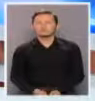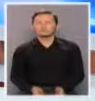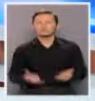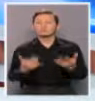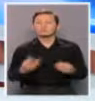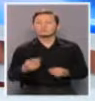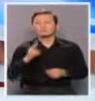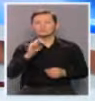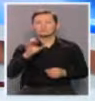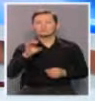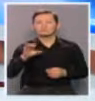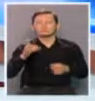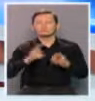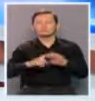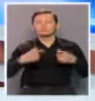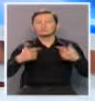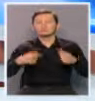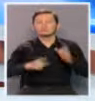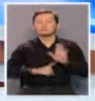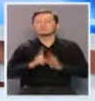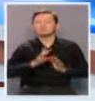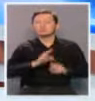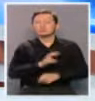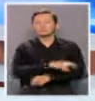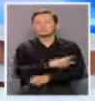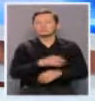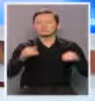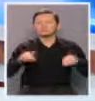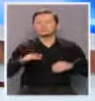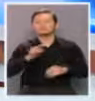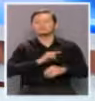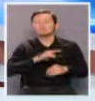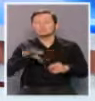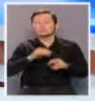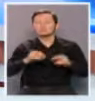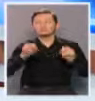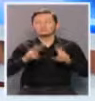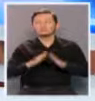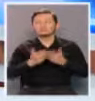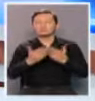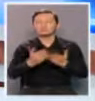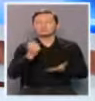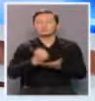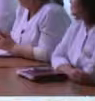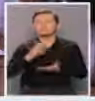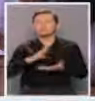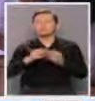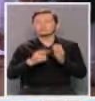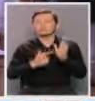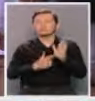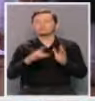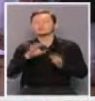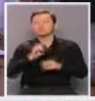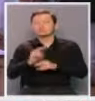Бүгін қазтест жүйесі бойынша тестеуден өткен медицина колледжінің қызметкерлеріне арнайы сертификат табысталды. Осылайша 7 оқытушы